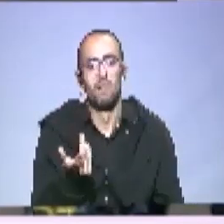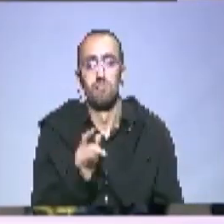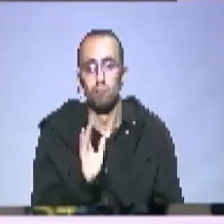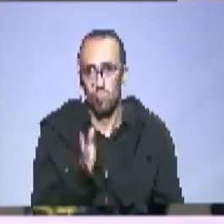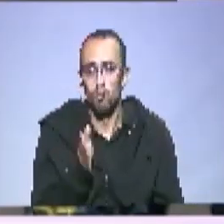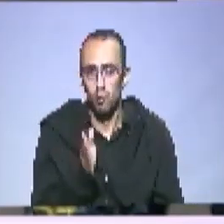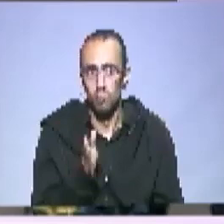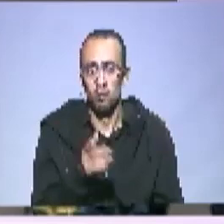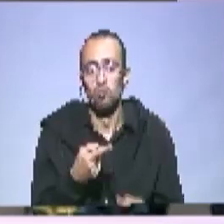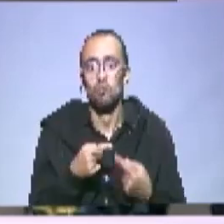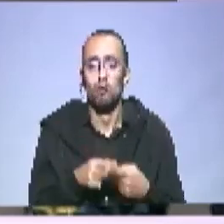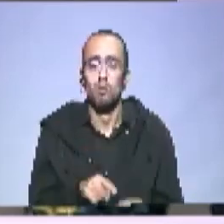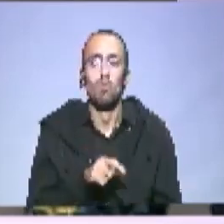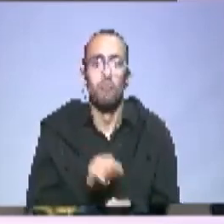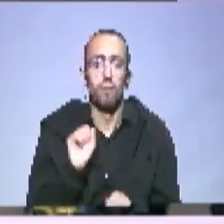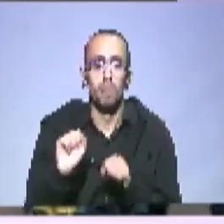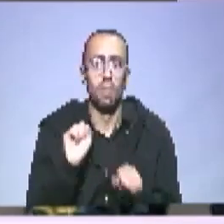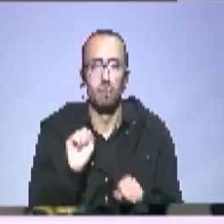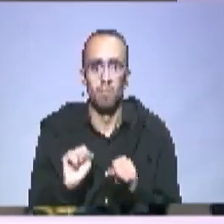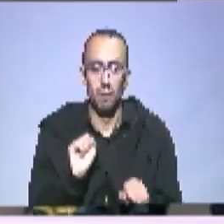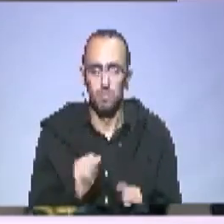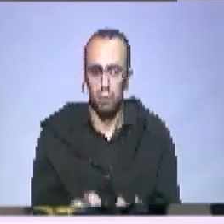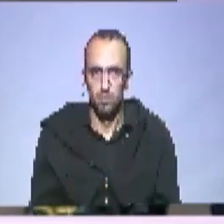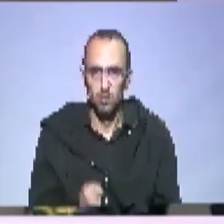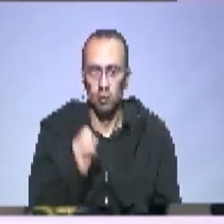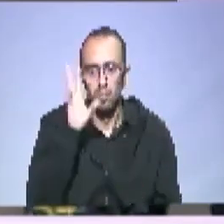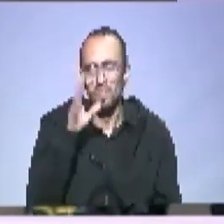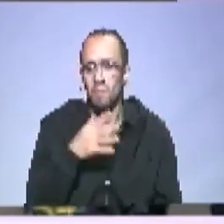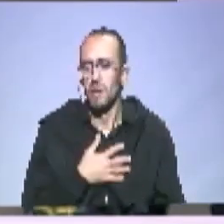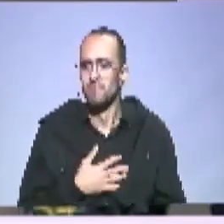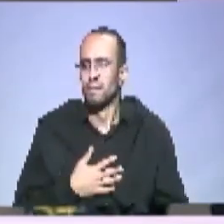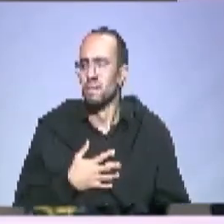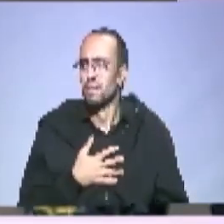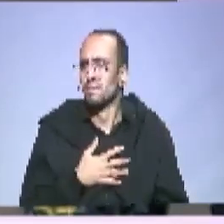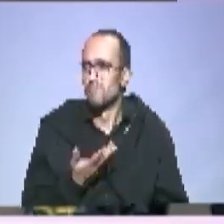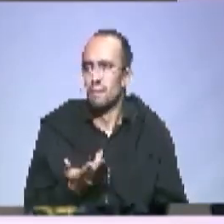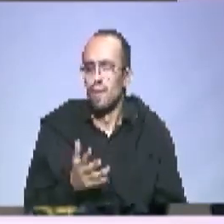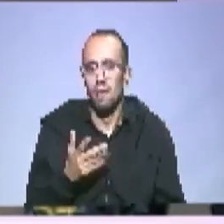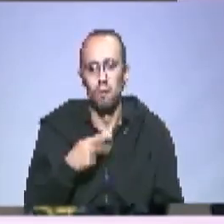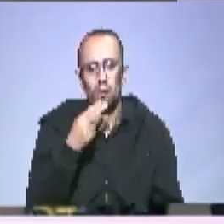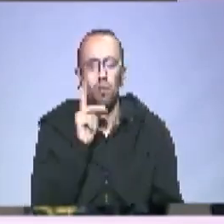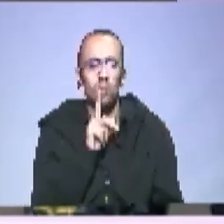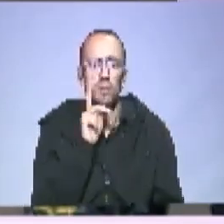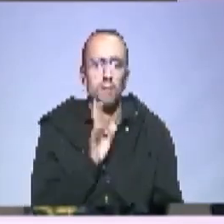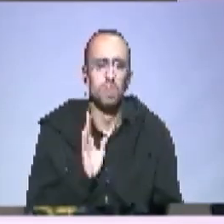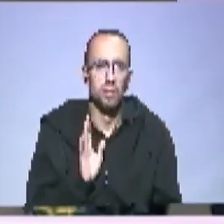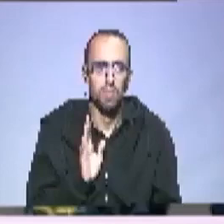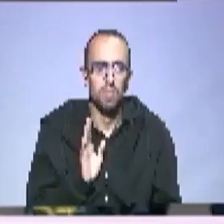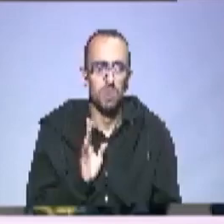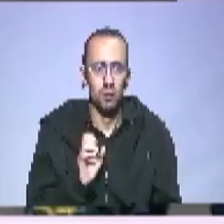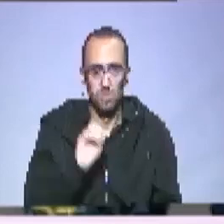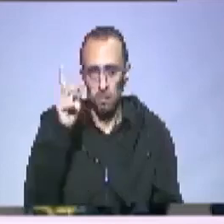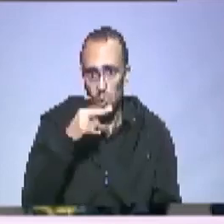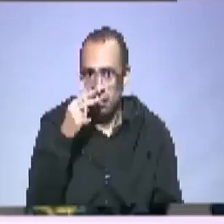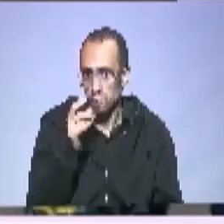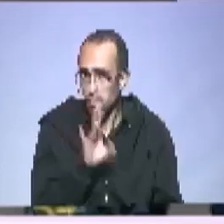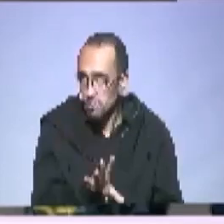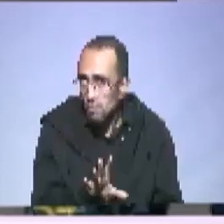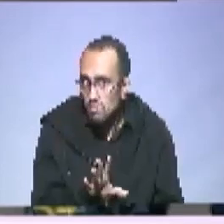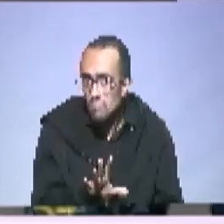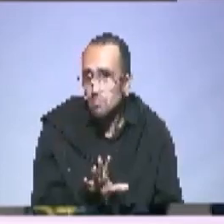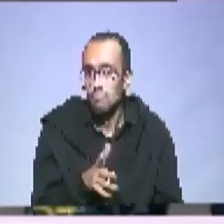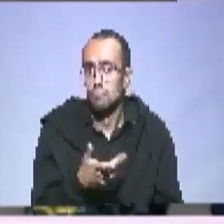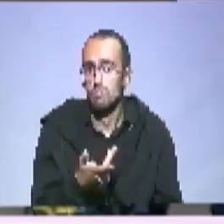ممكن كمان تكون مناسبة للوقت بتاع. ماليش الصبح مثلا نفسي ان انا اكل مكرونة، ما حدش هيصحى يفطر مكرونة،